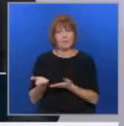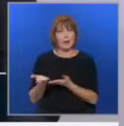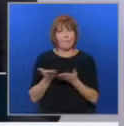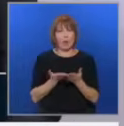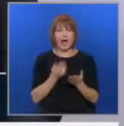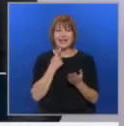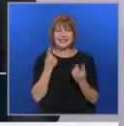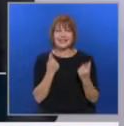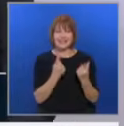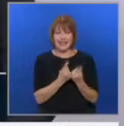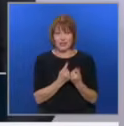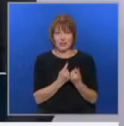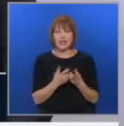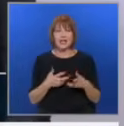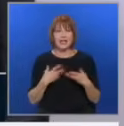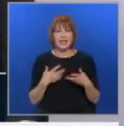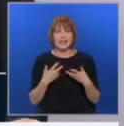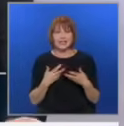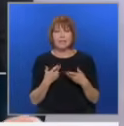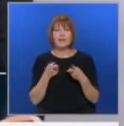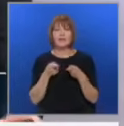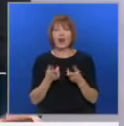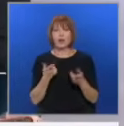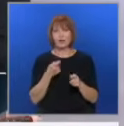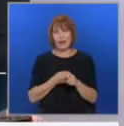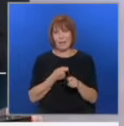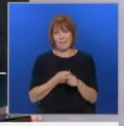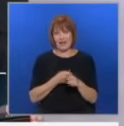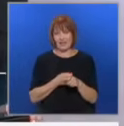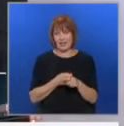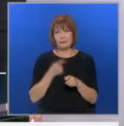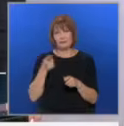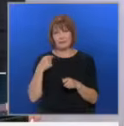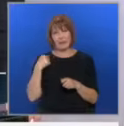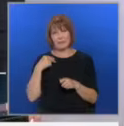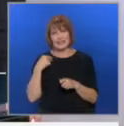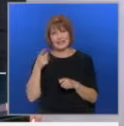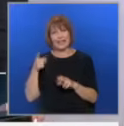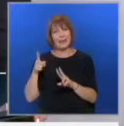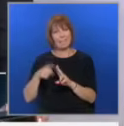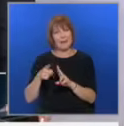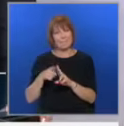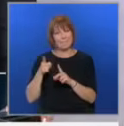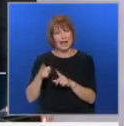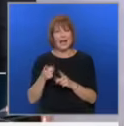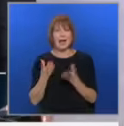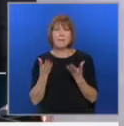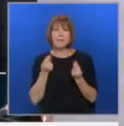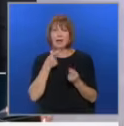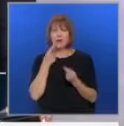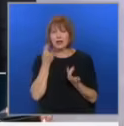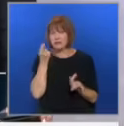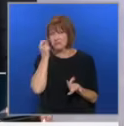среща. Искането, което отправиха колегите вчера при президента, е меко казано